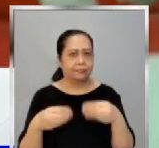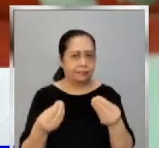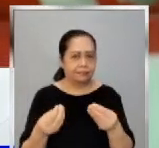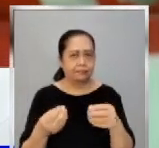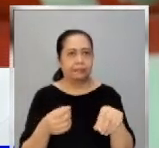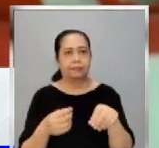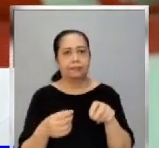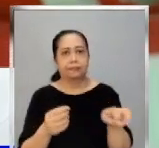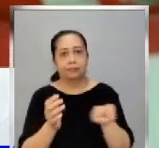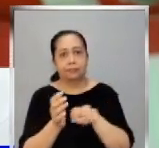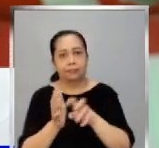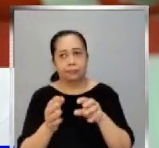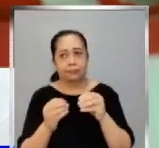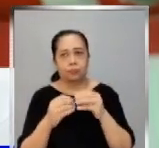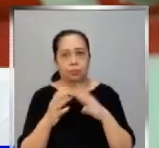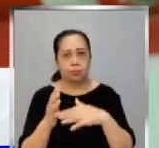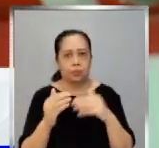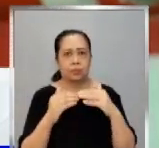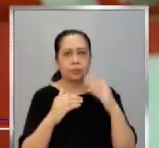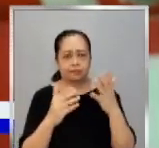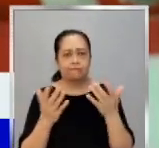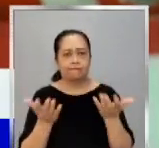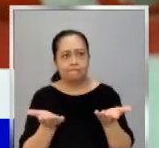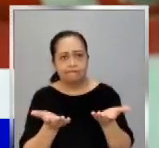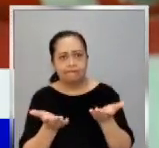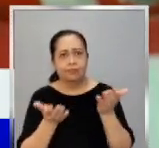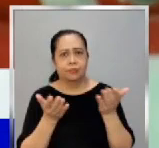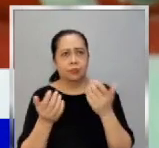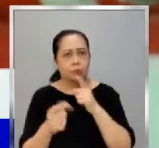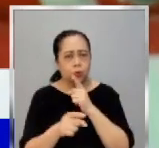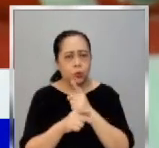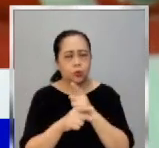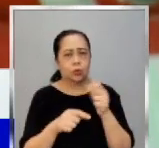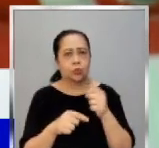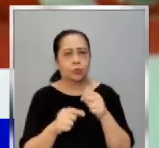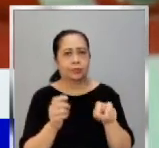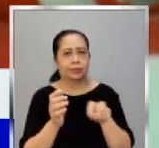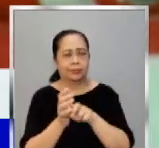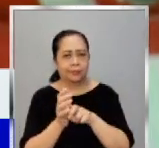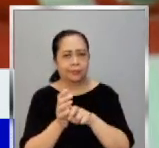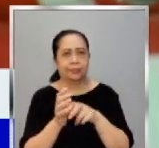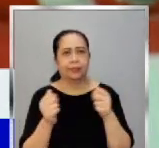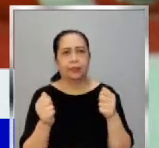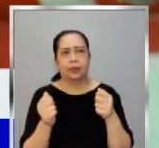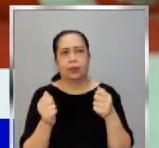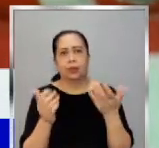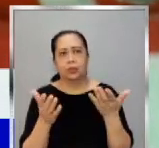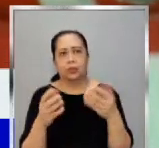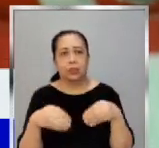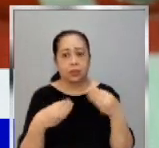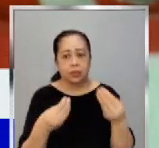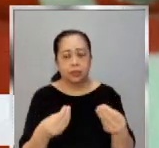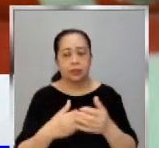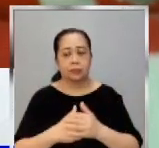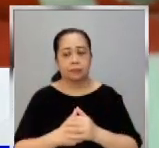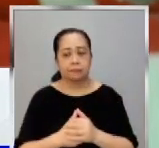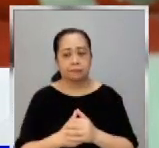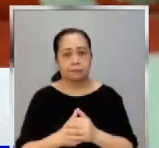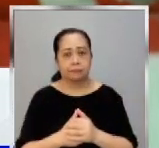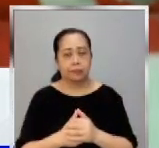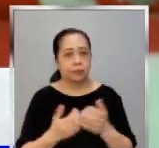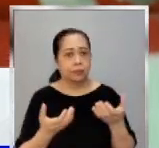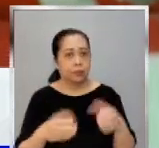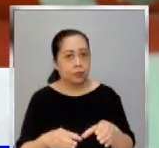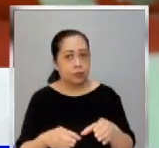natin more than above doon sa tinatalaga ng Air Passenger Bill of Rights. So binigyan natin sila ng pagkakataon or